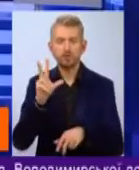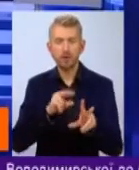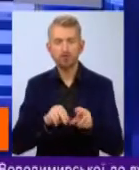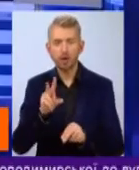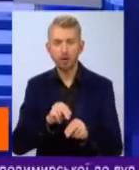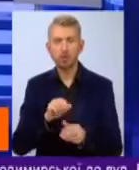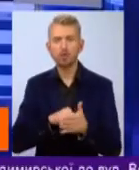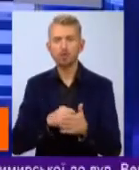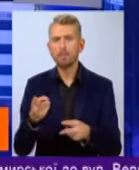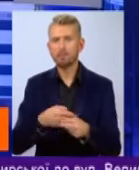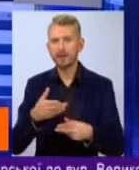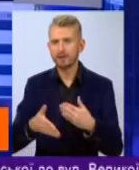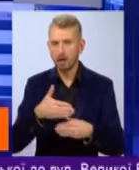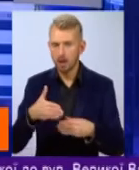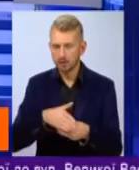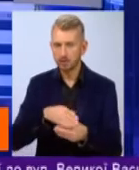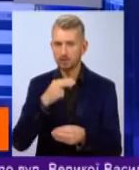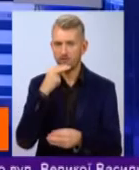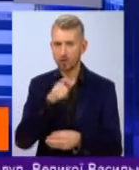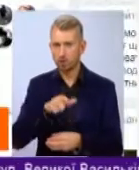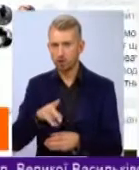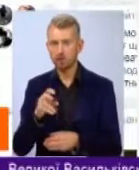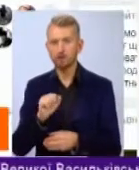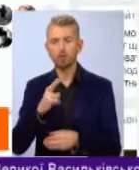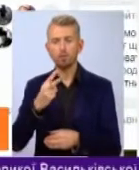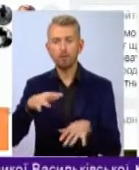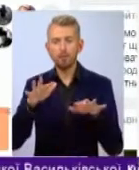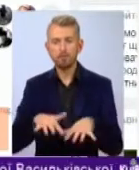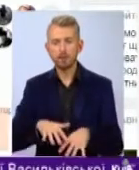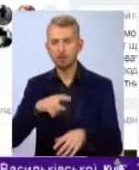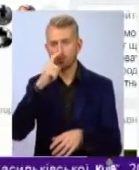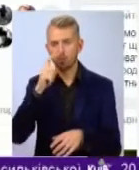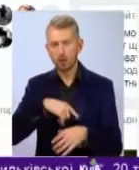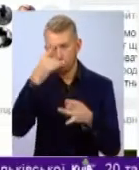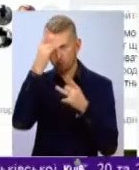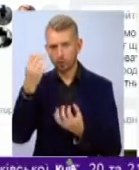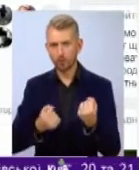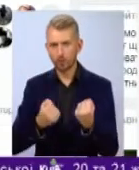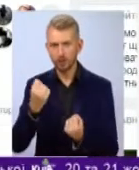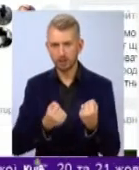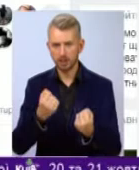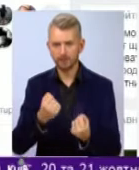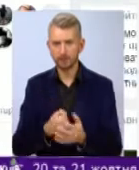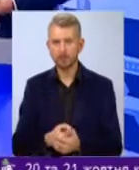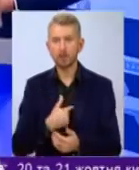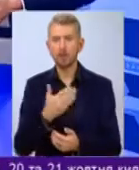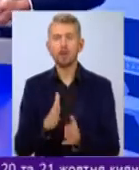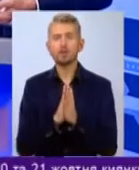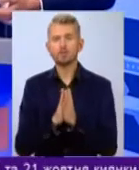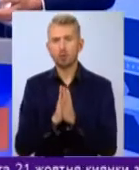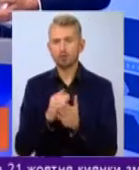через безкарність винуватців. На другому місці низька культура водіїв. Я вас прошу